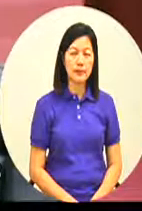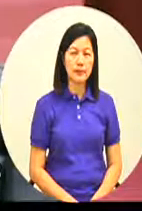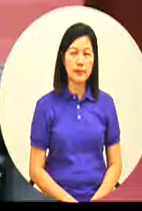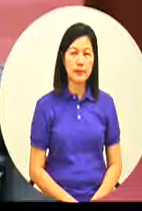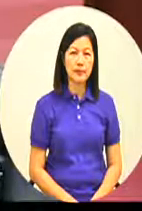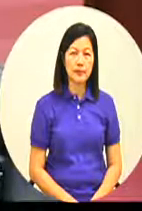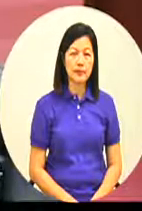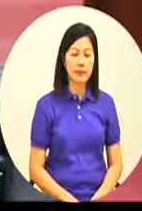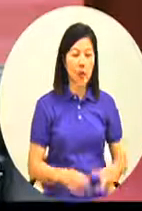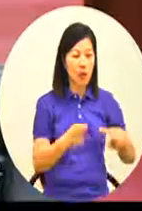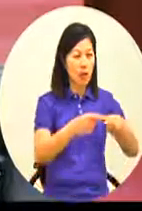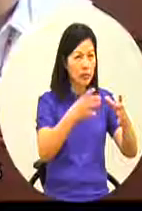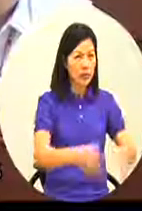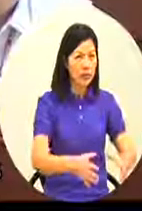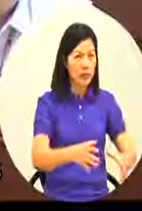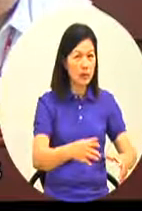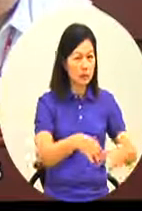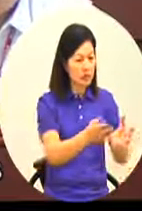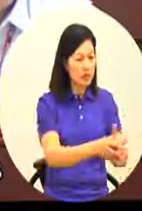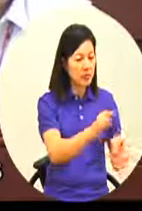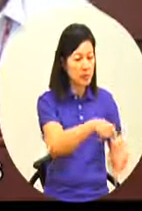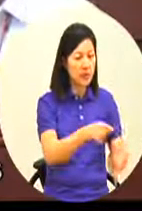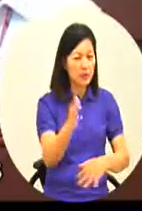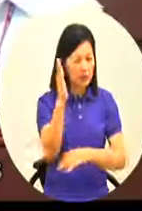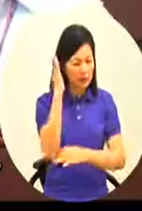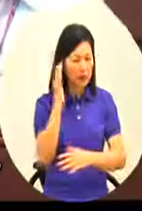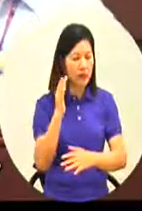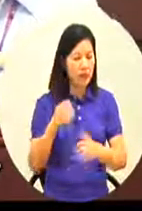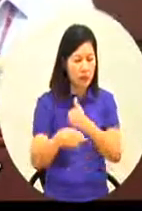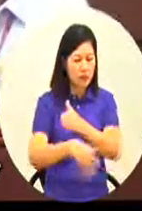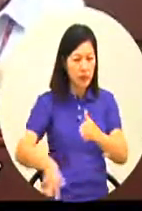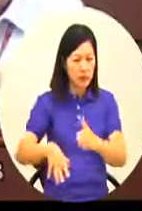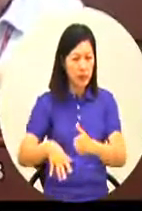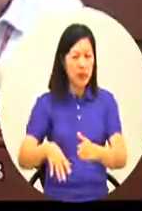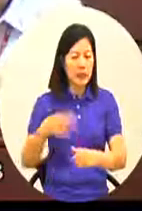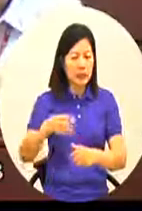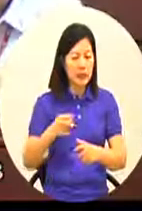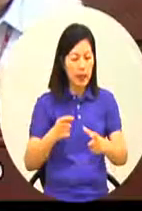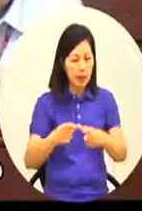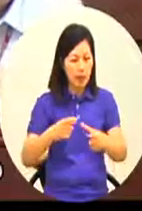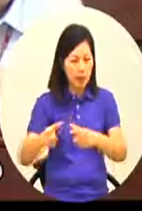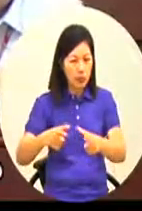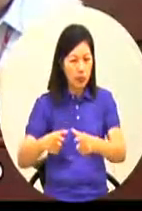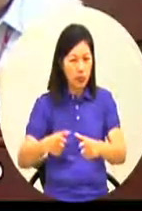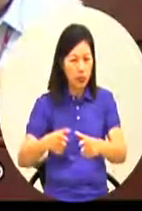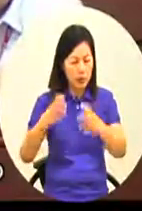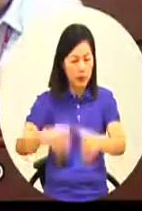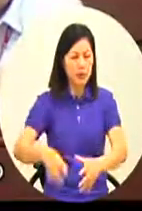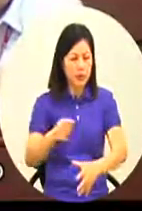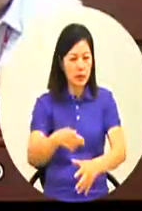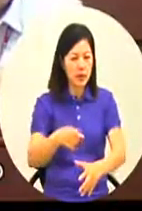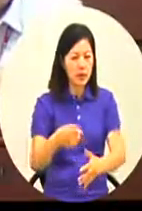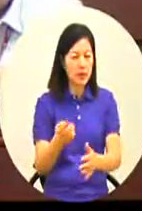公司部分，我想迄是袂使，迄是爱政府部门看是公共设施，这是主管机关是啥物人，伊要去编列有甚去